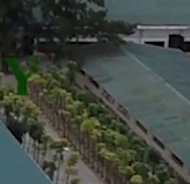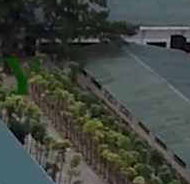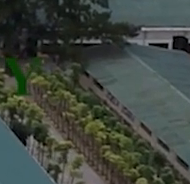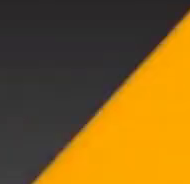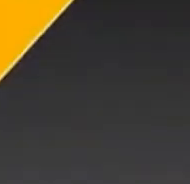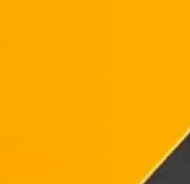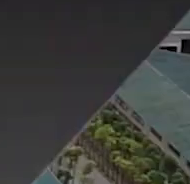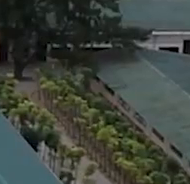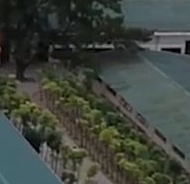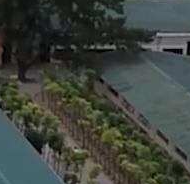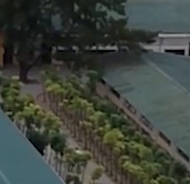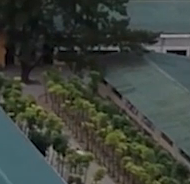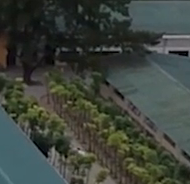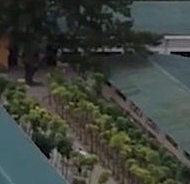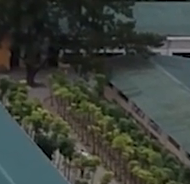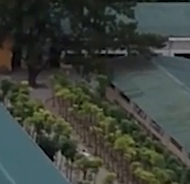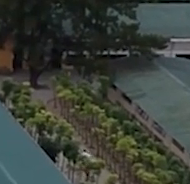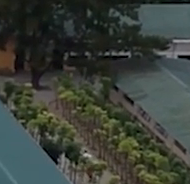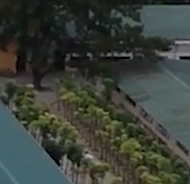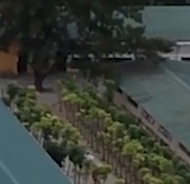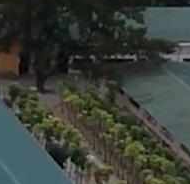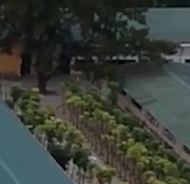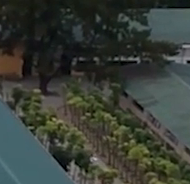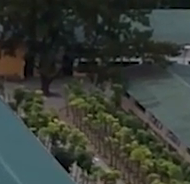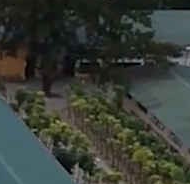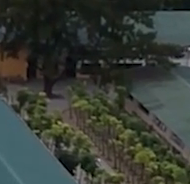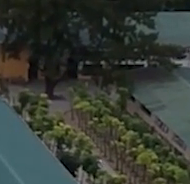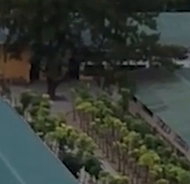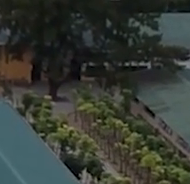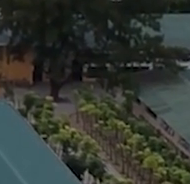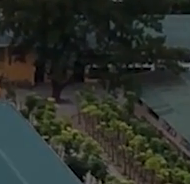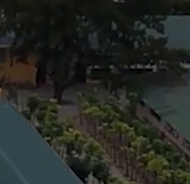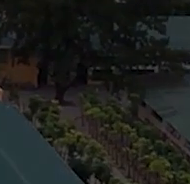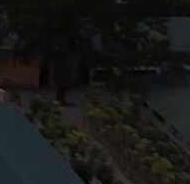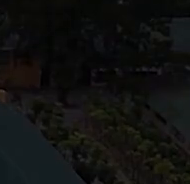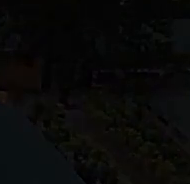na siyang gagabay sa iyong pagkamulat.